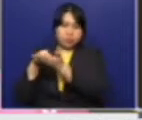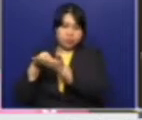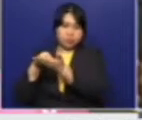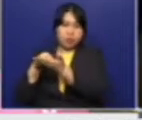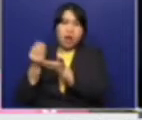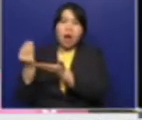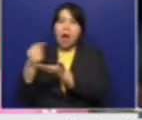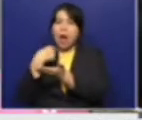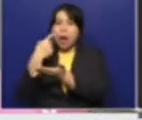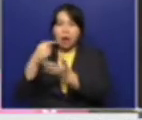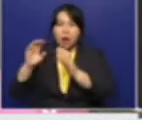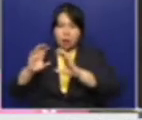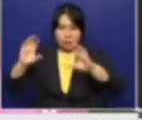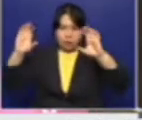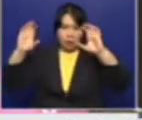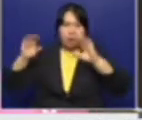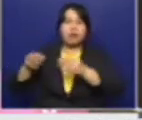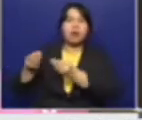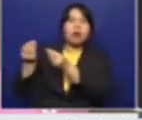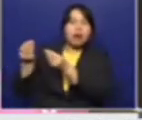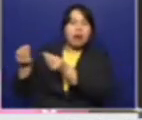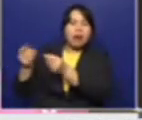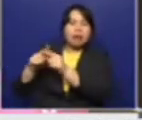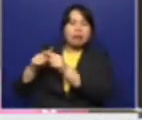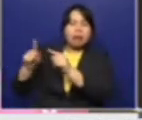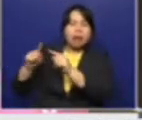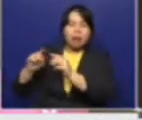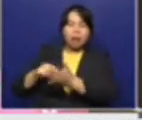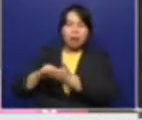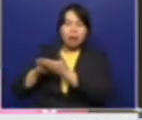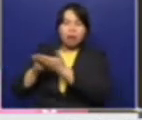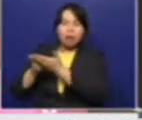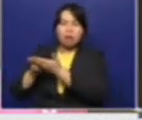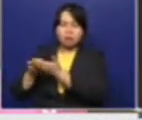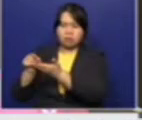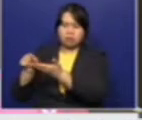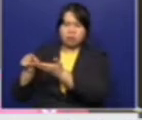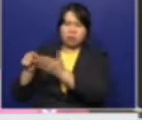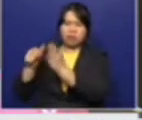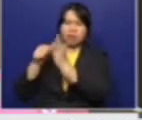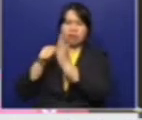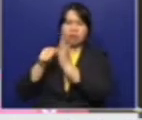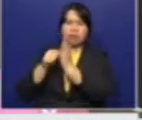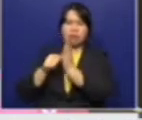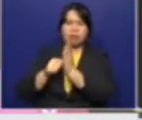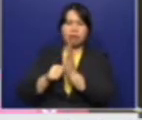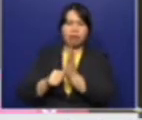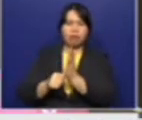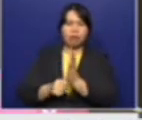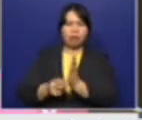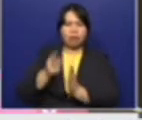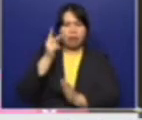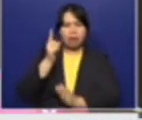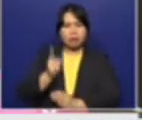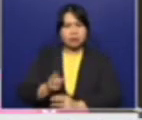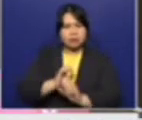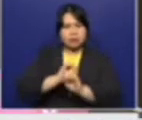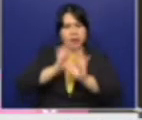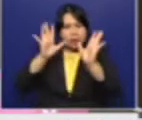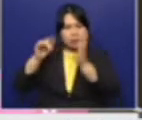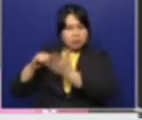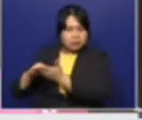ยังรัฐบาลก็ยังไม่เคยเห็นรัฐบาลได้แก้ไขปัญหาเป็นรูปธรรมส่งกลับมายังส